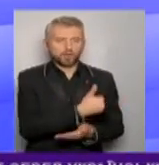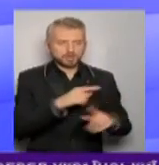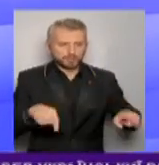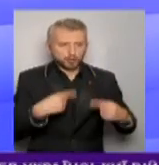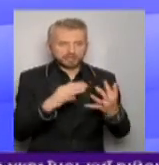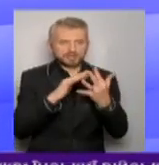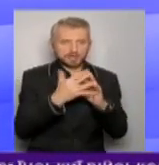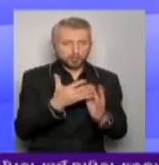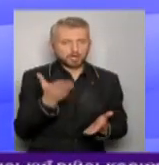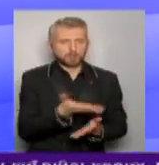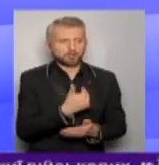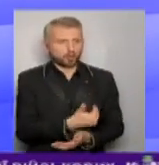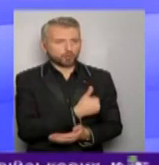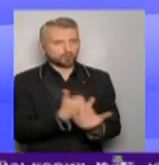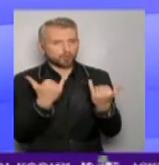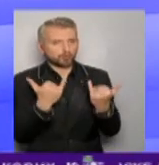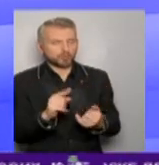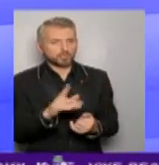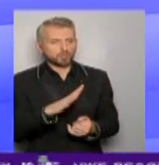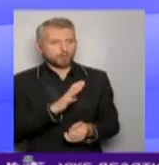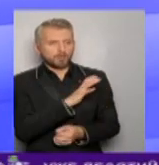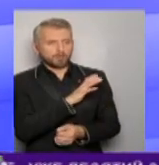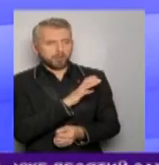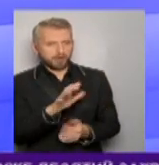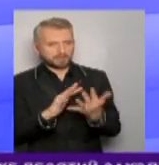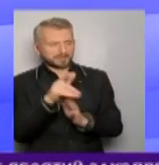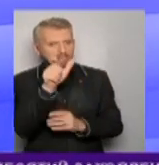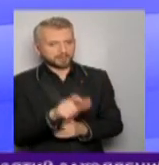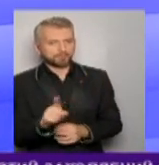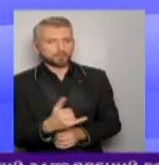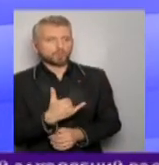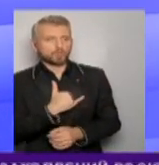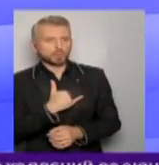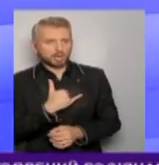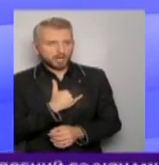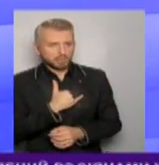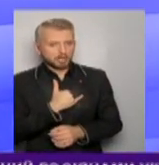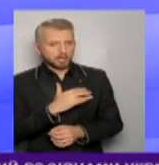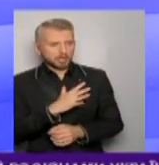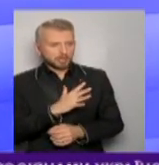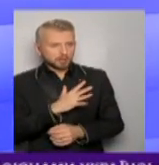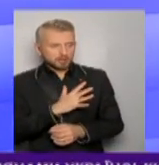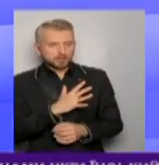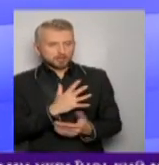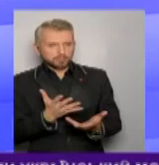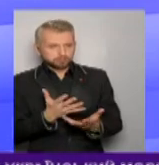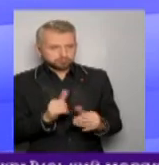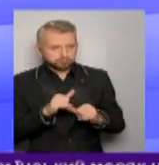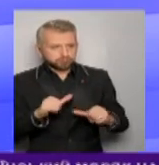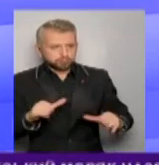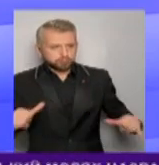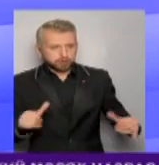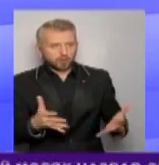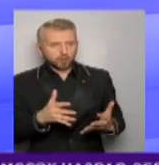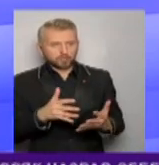село, якщо ми хочемо сьогодні, щоб був багатий селянин, щоб у нас пульсувало це джерело української культури,